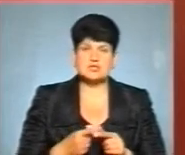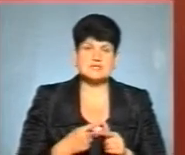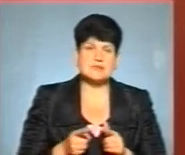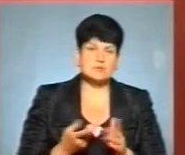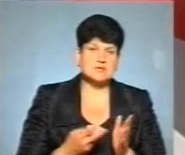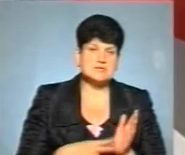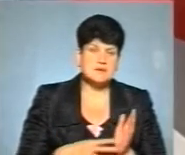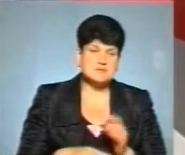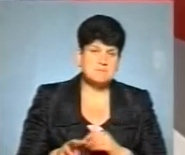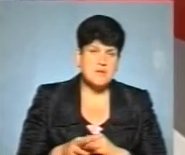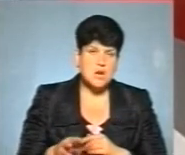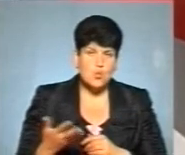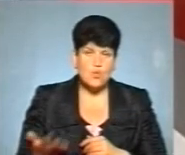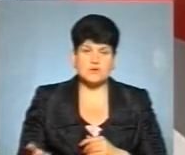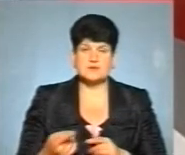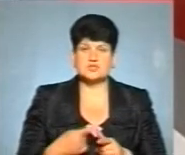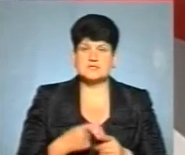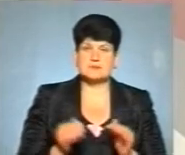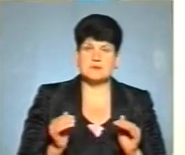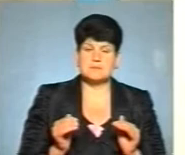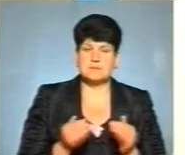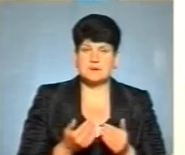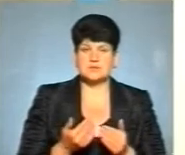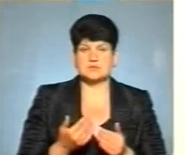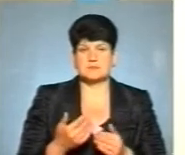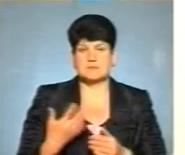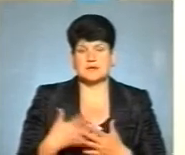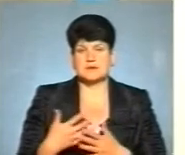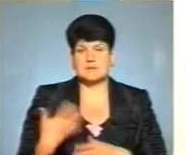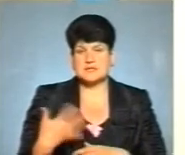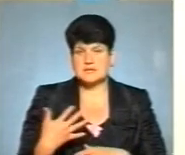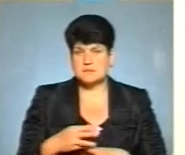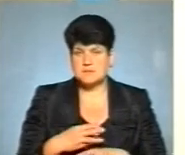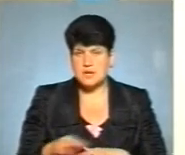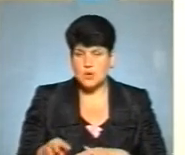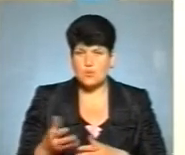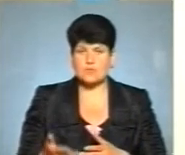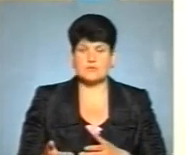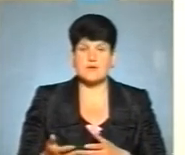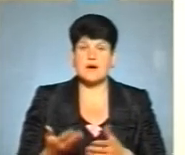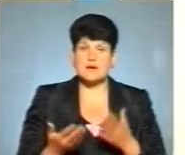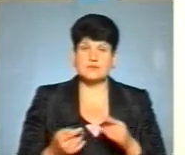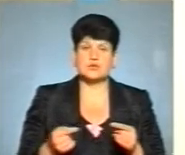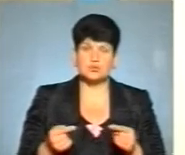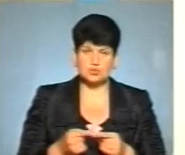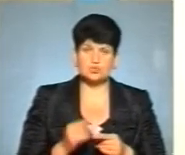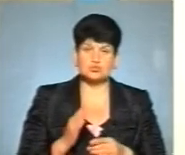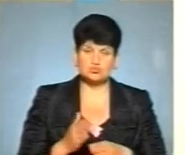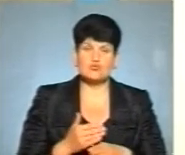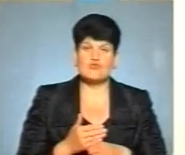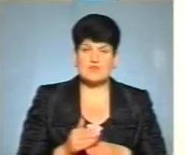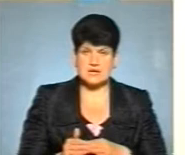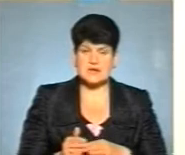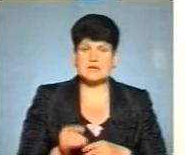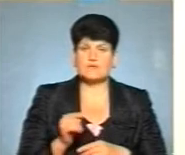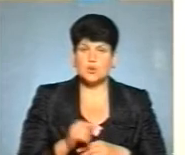мільйонів збільшена сума, чи це буде менше мільйона 50 мільйонів там по гідротехнічних спорудах. Але вони точно будуть виділятися. І на